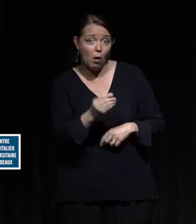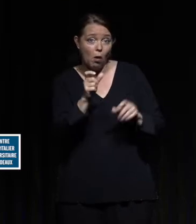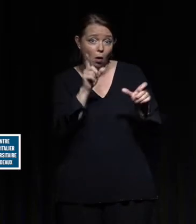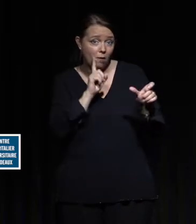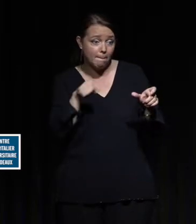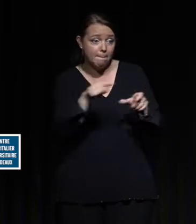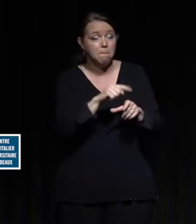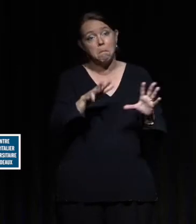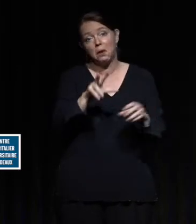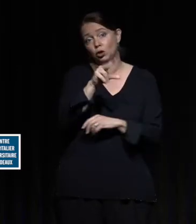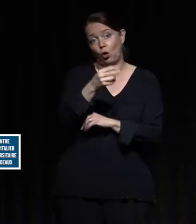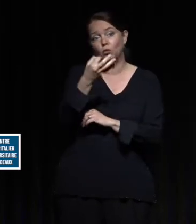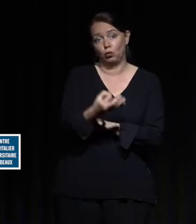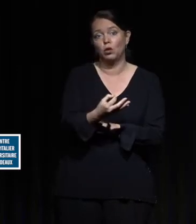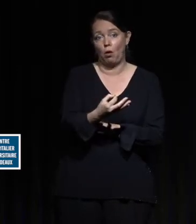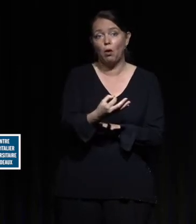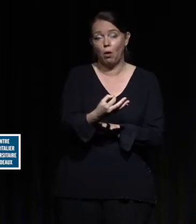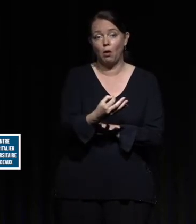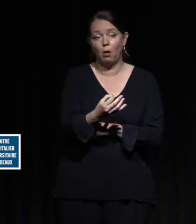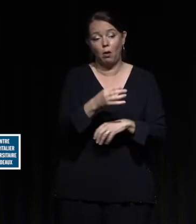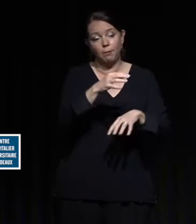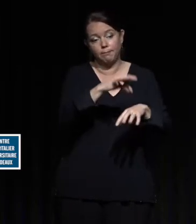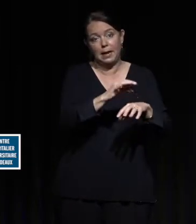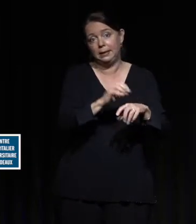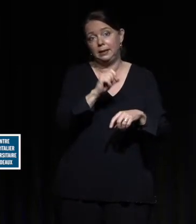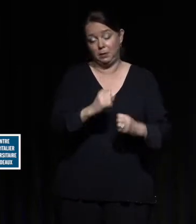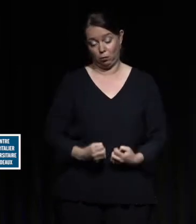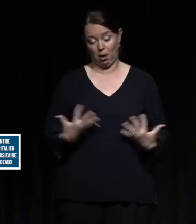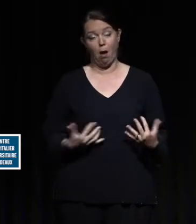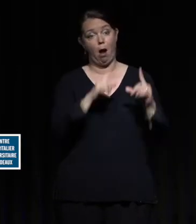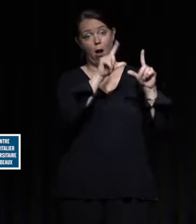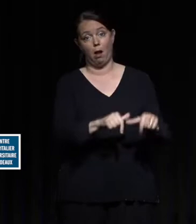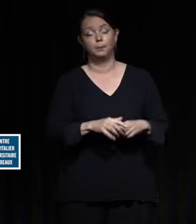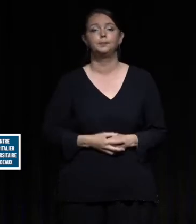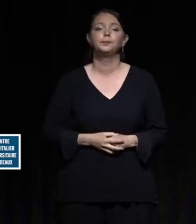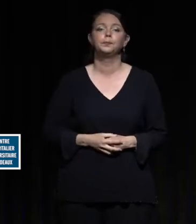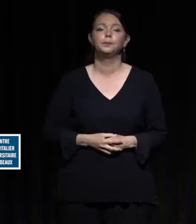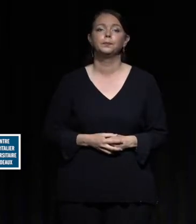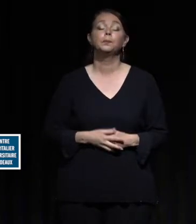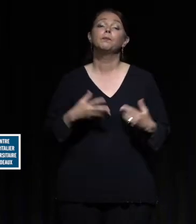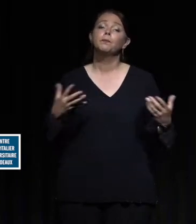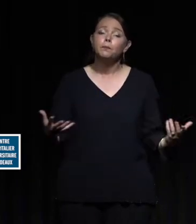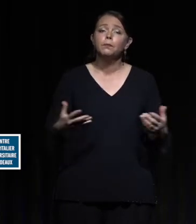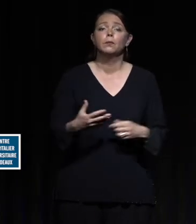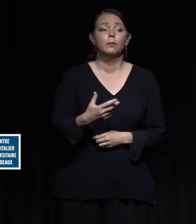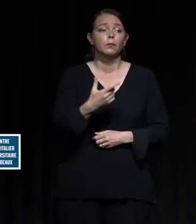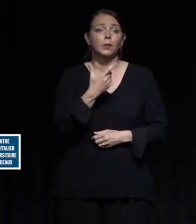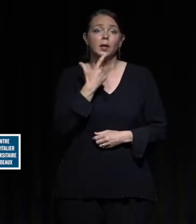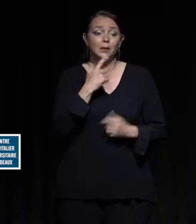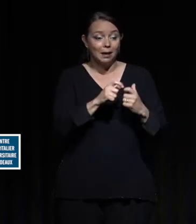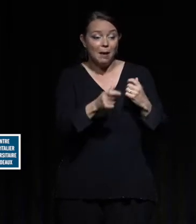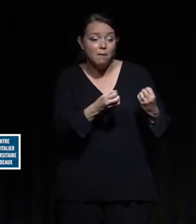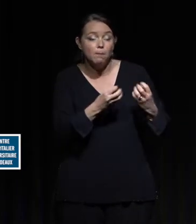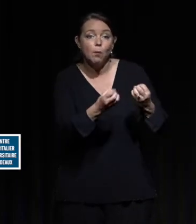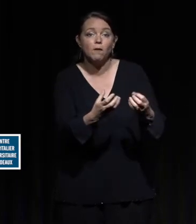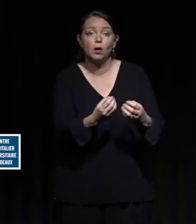peu près 30% de chances d'avoir de l'endométriose. Ça ne veut pas dire que l'endométriose est la cause de l'infertilité